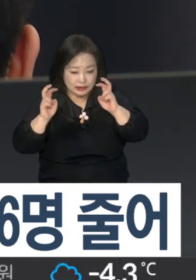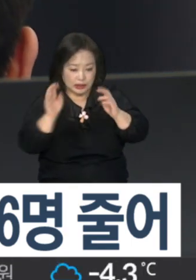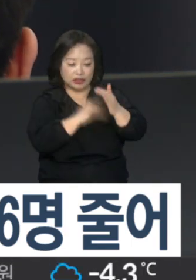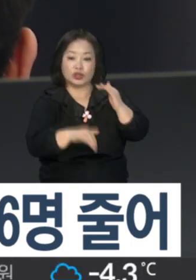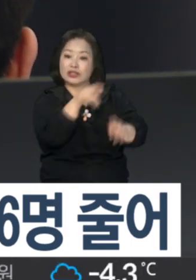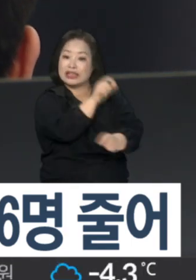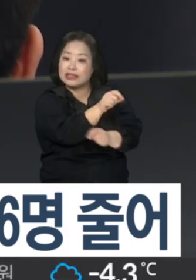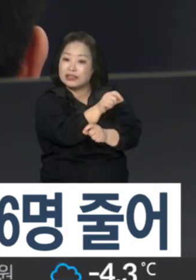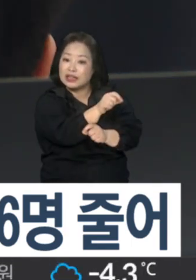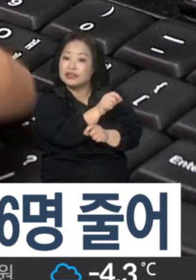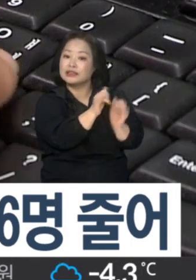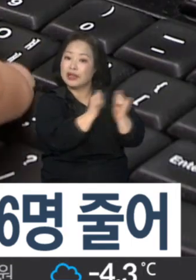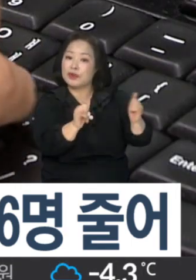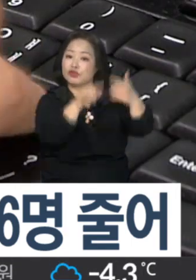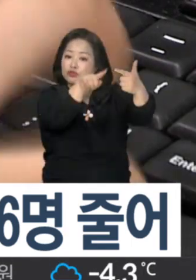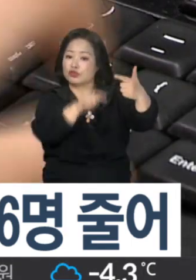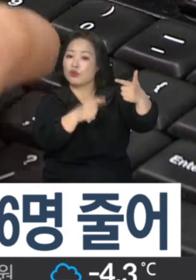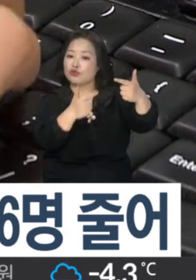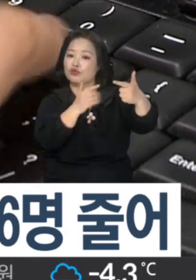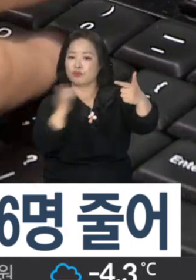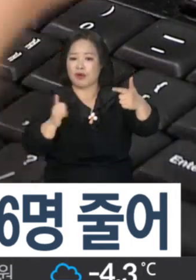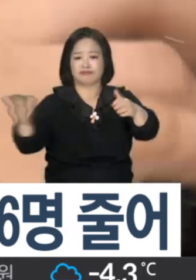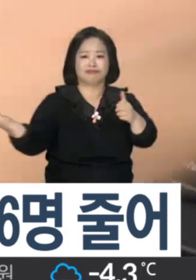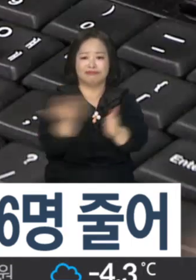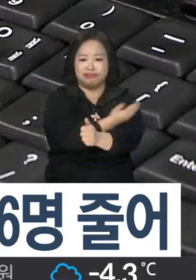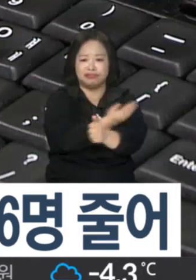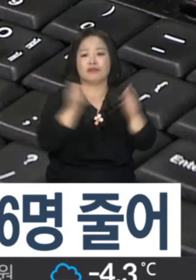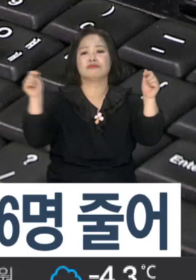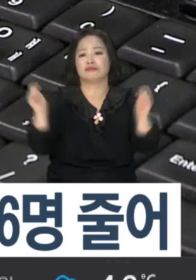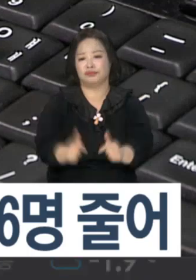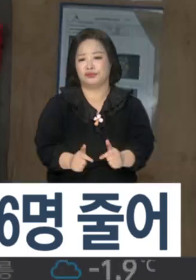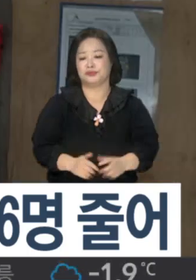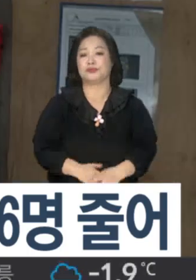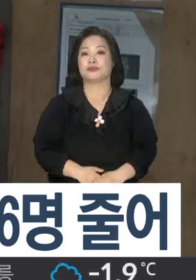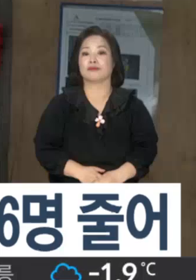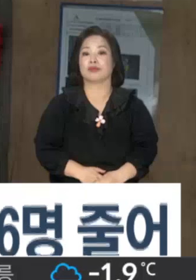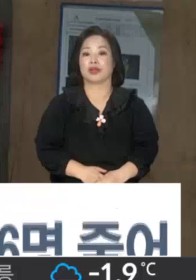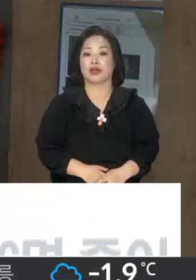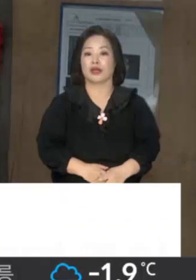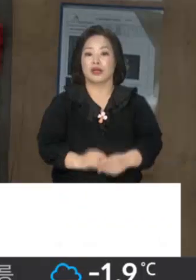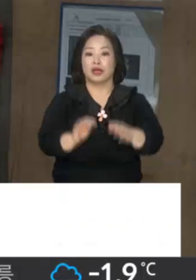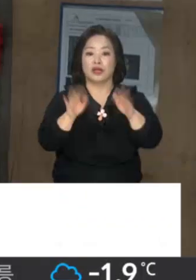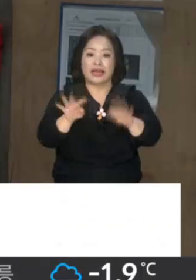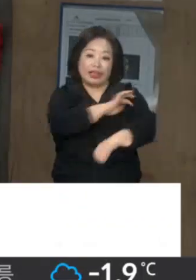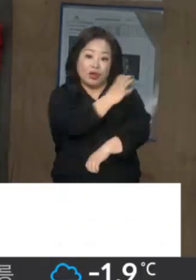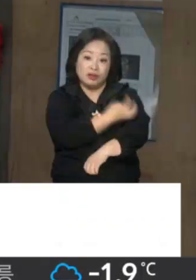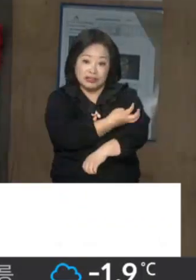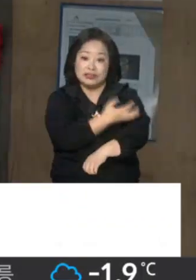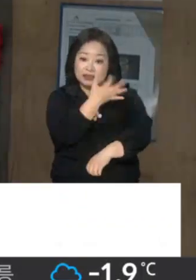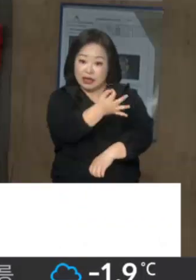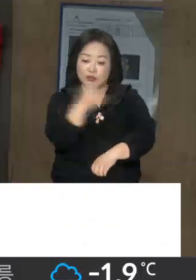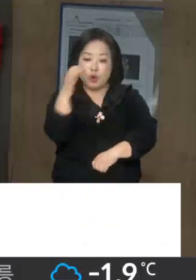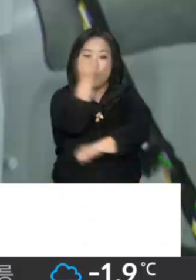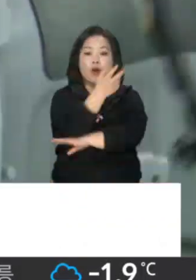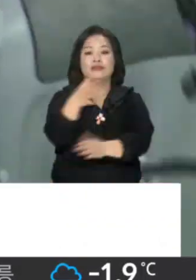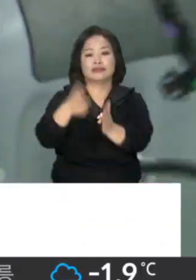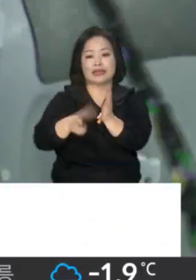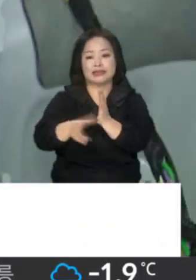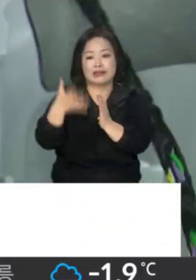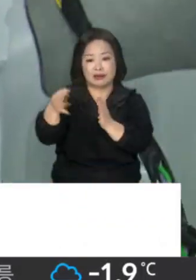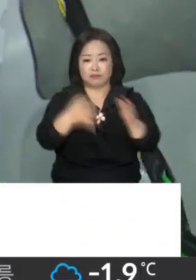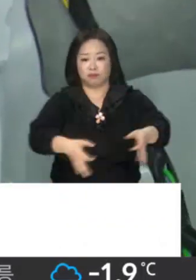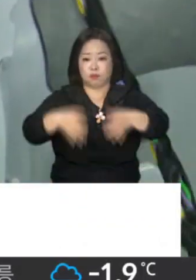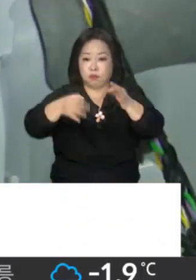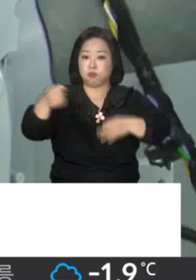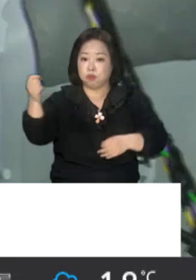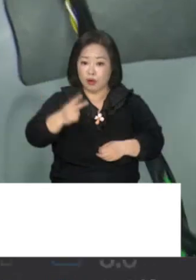수가 1년 사이 6.60 감소했습니다 에너지 가격이라든지 원자재 가격이 좀 상승했고 금리